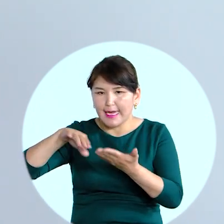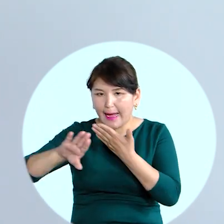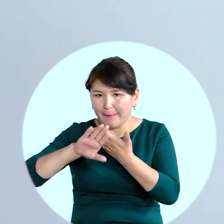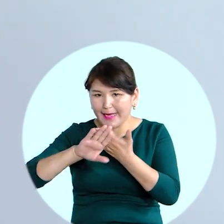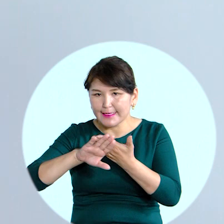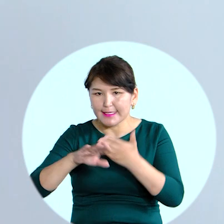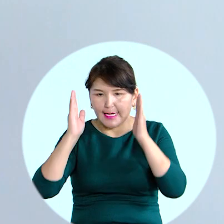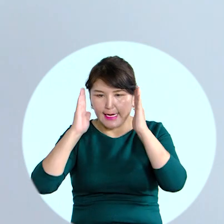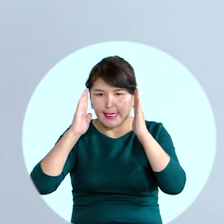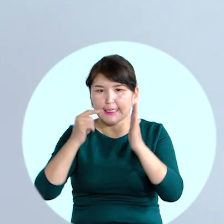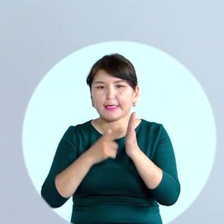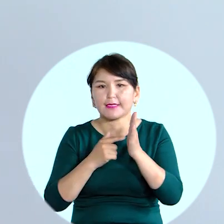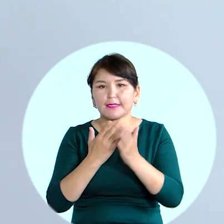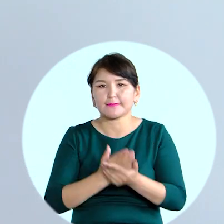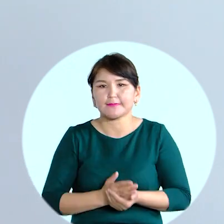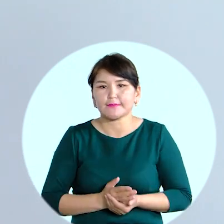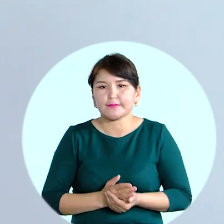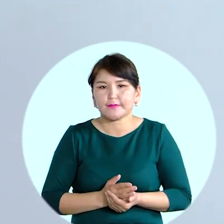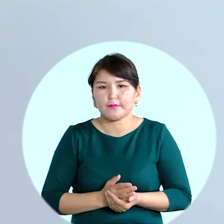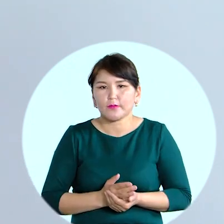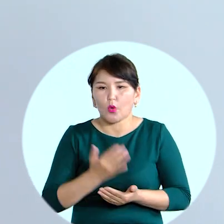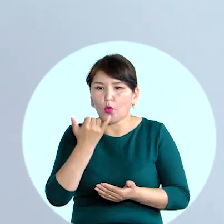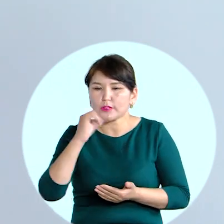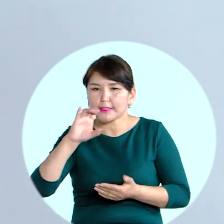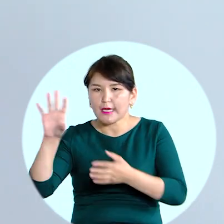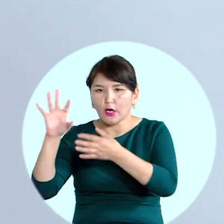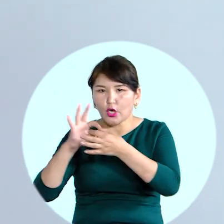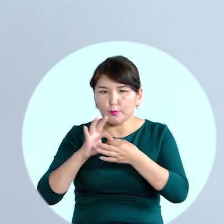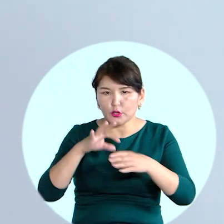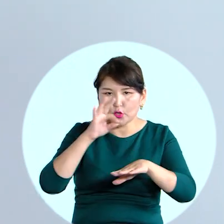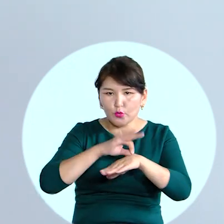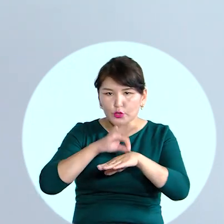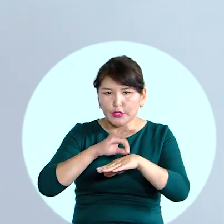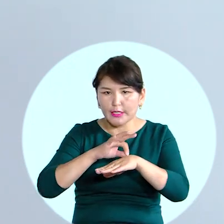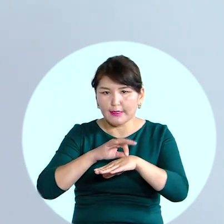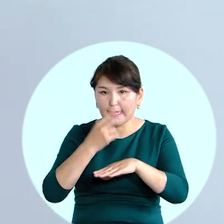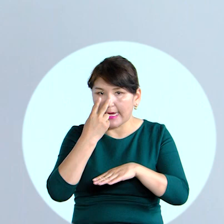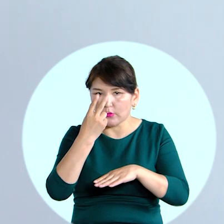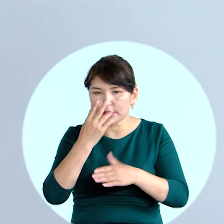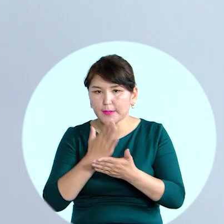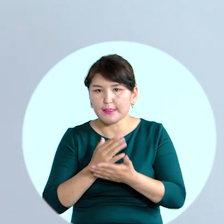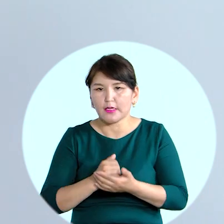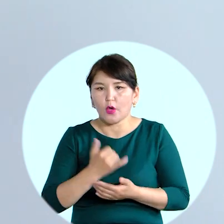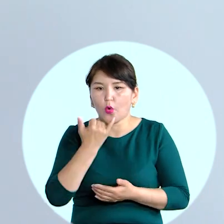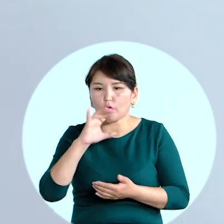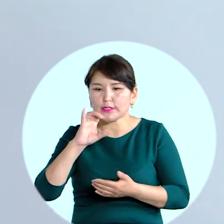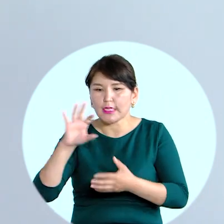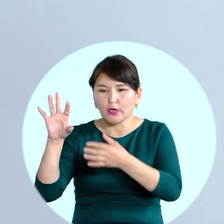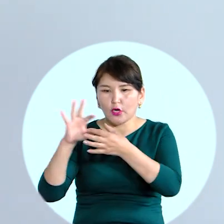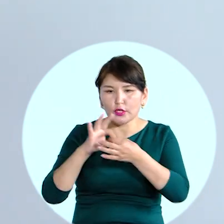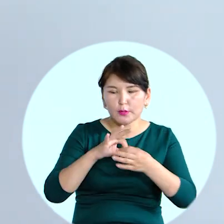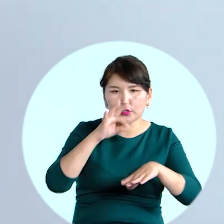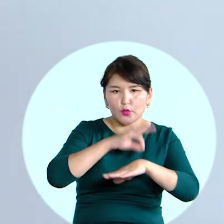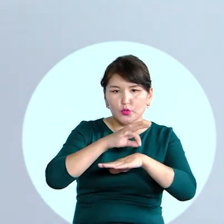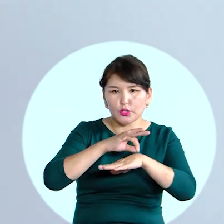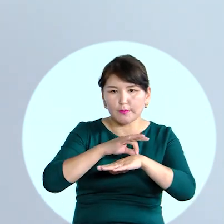тохиолдолд усыг түүхээр уусан тохиолдолд өвчлөх боломжтой учраас нэнгийн бохирдлоор бохирдуулахгүй байхад бид нар дараах зүйлсийг